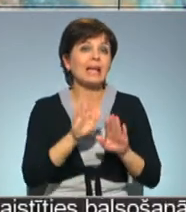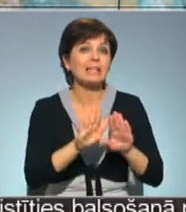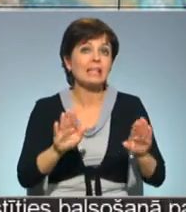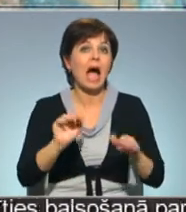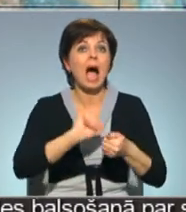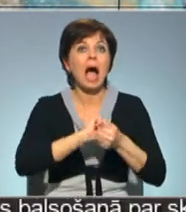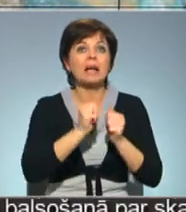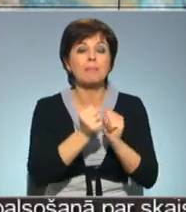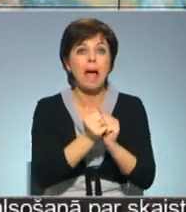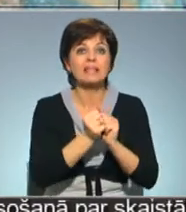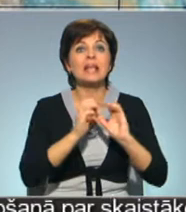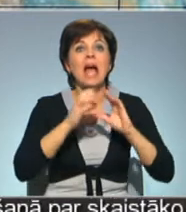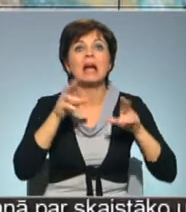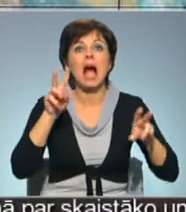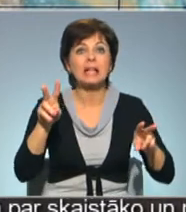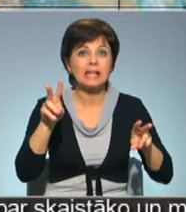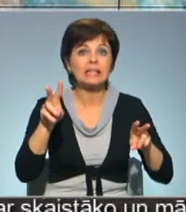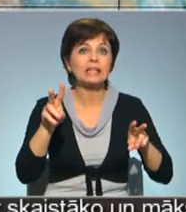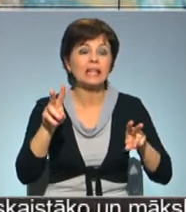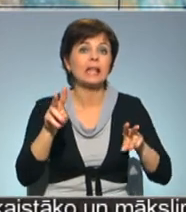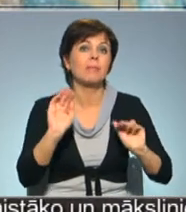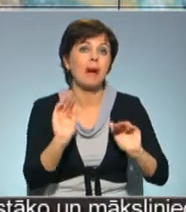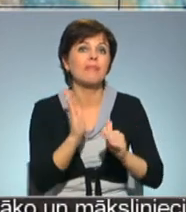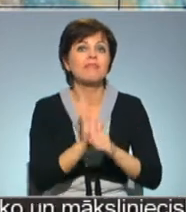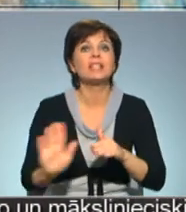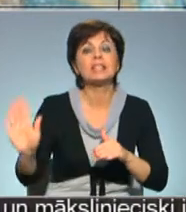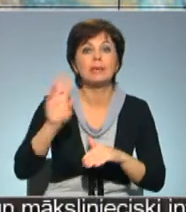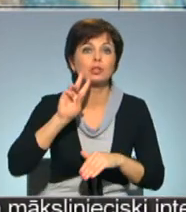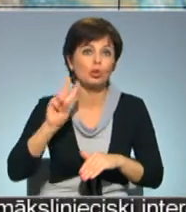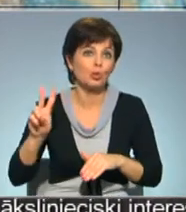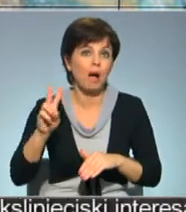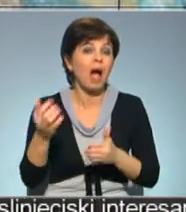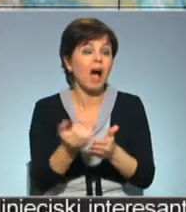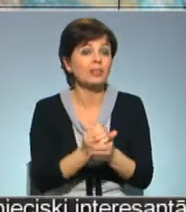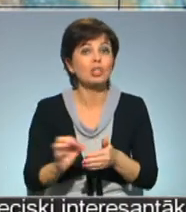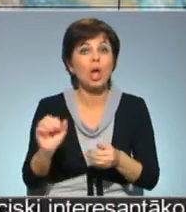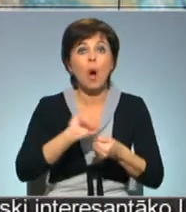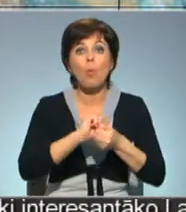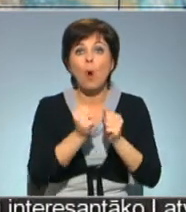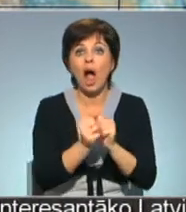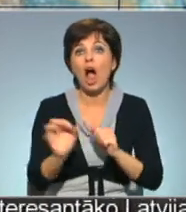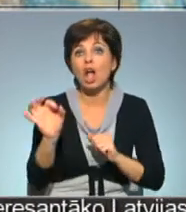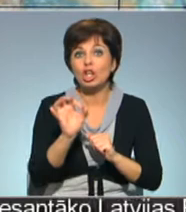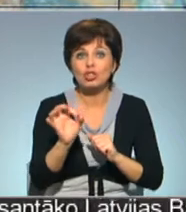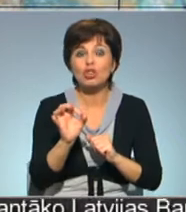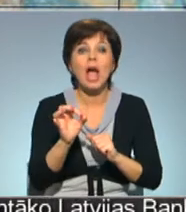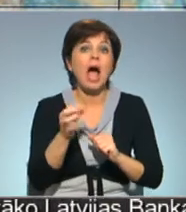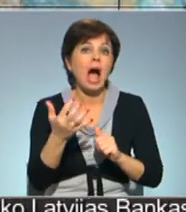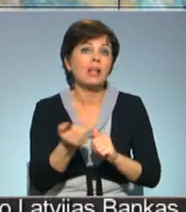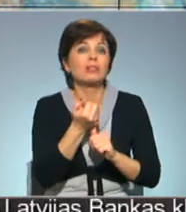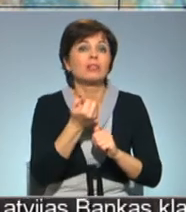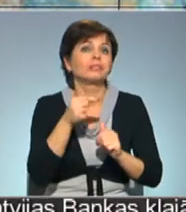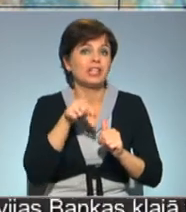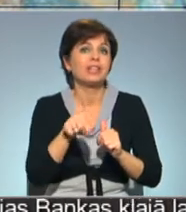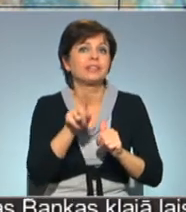ir mazi Vidzemes Jūrmalā atrasti olīši, kas savās dzīslās slēpj daudz stāstu. Izstādes atklāšanā galerijā Mākslas banka